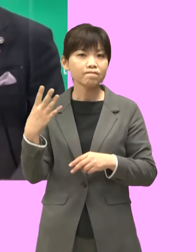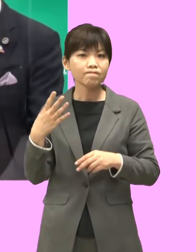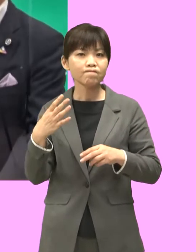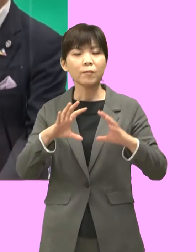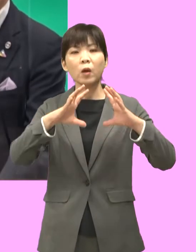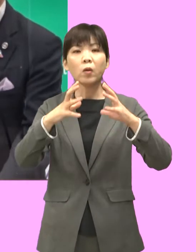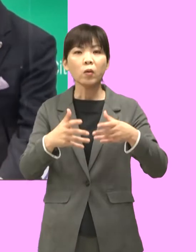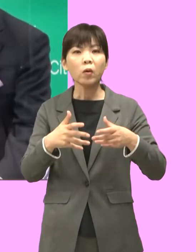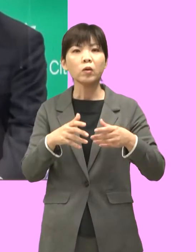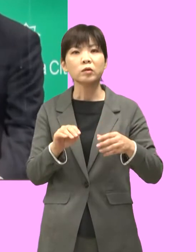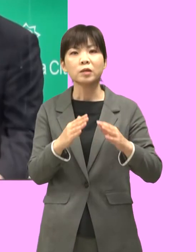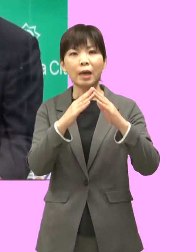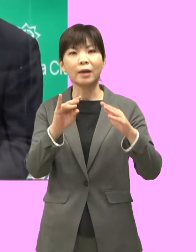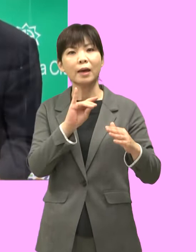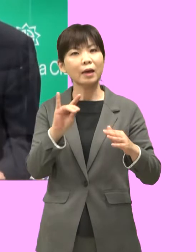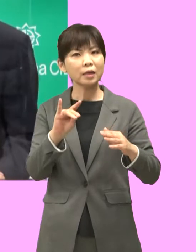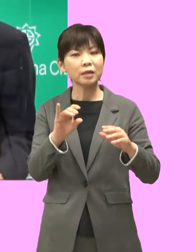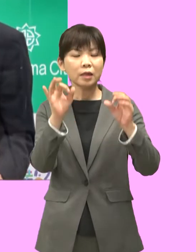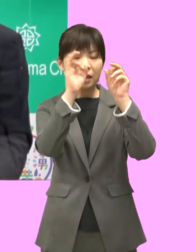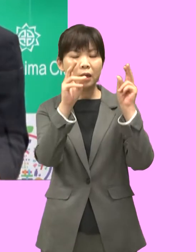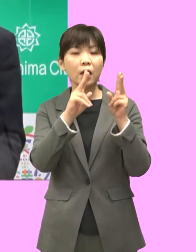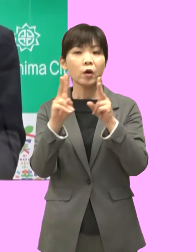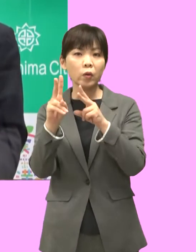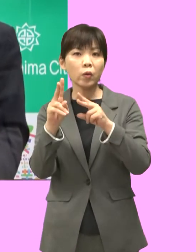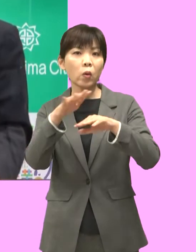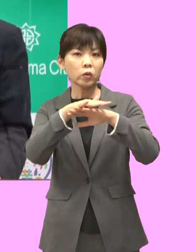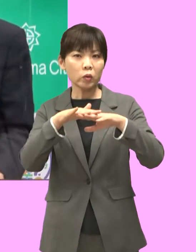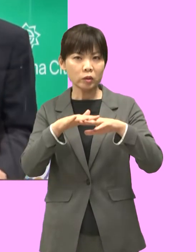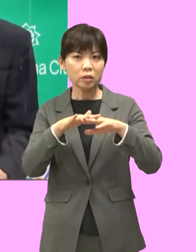国際会議観光都市というですね、そういう